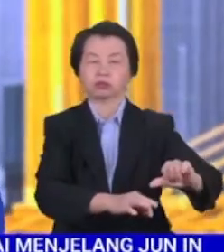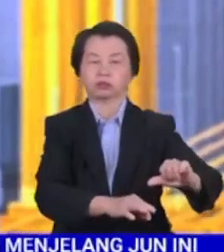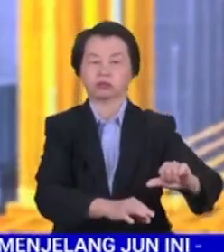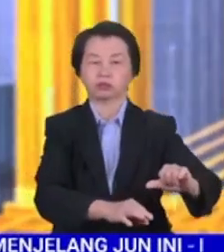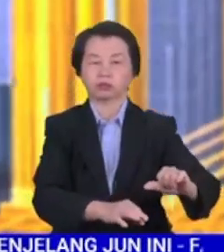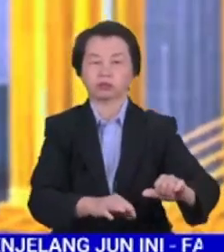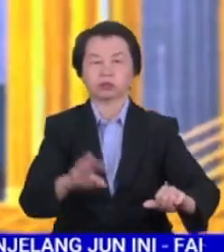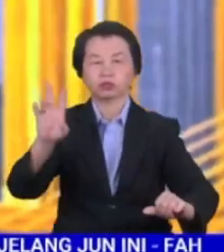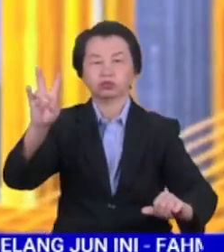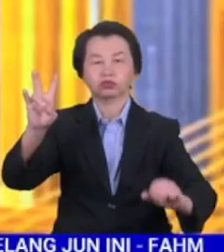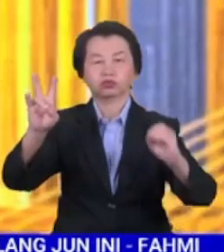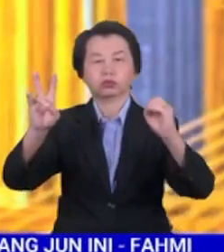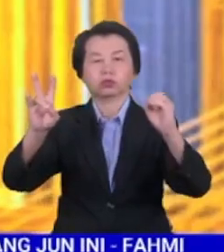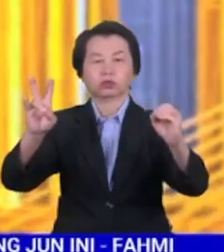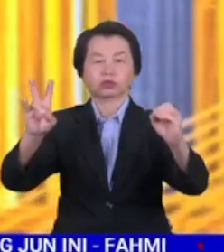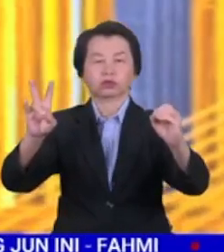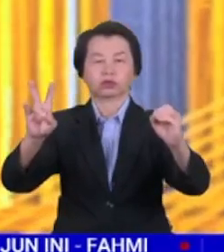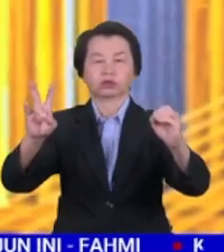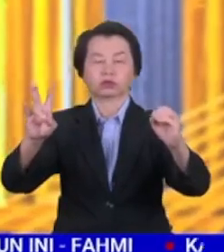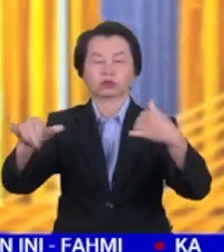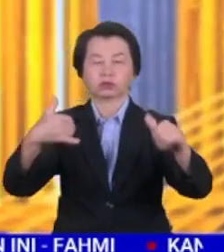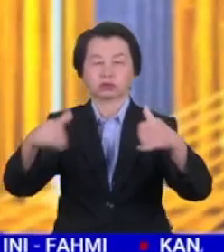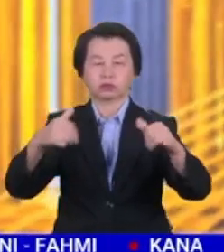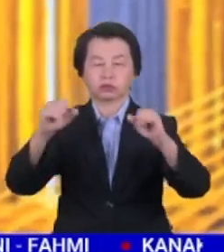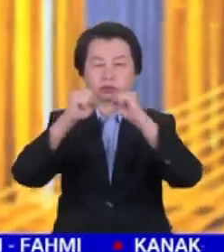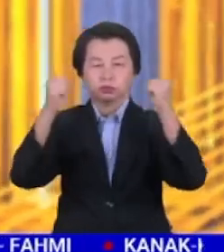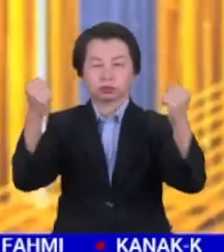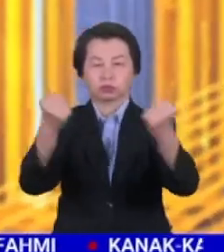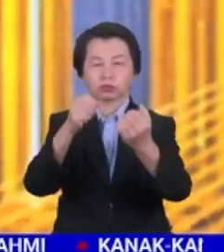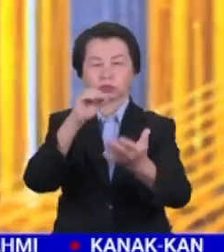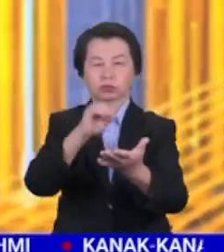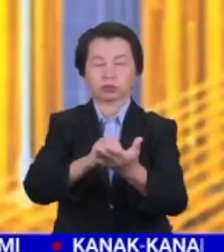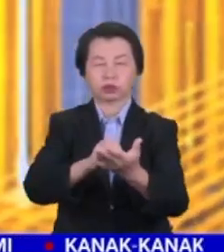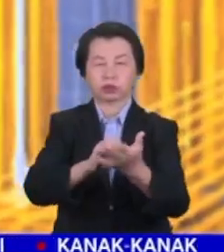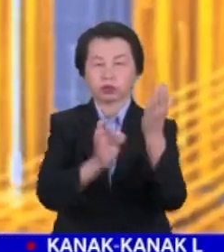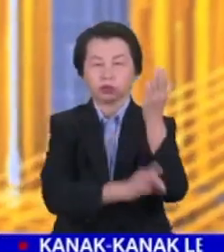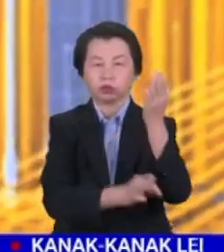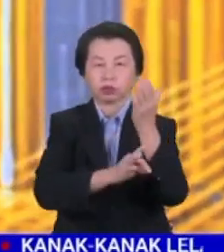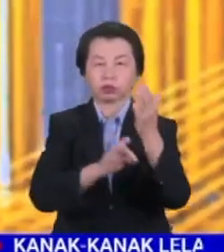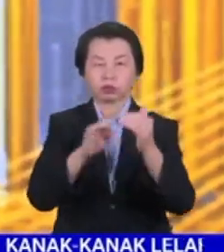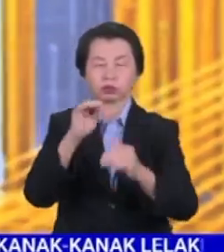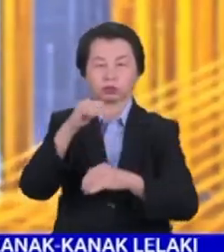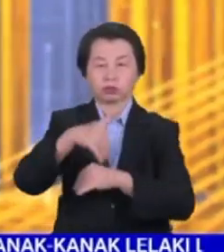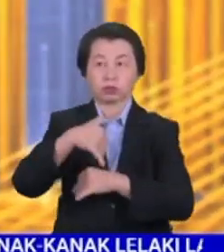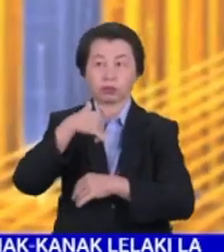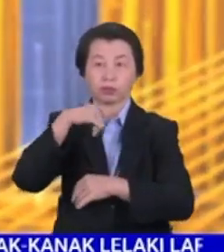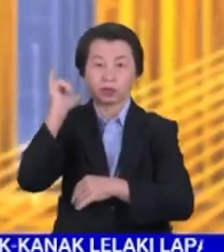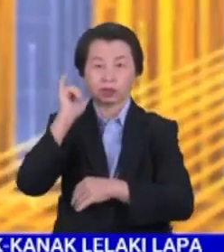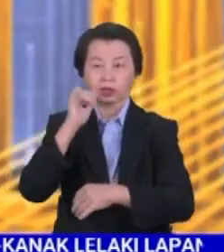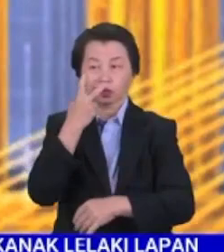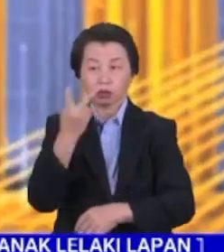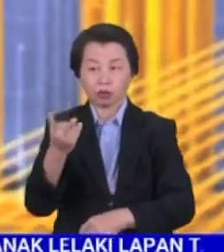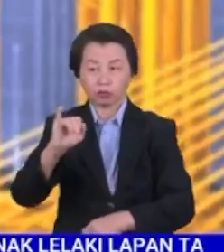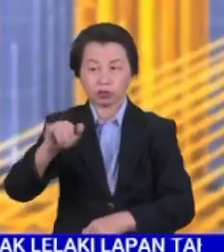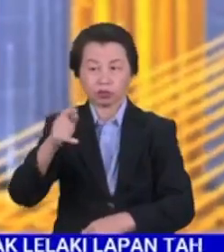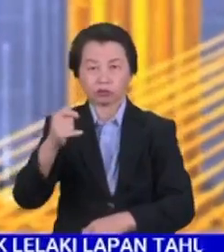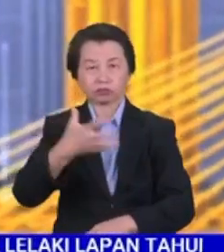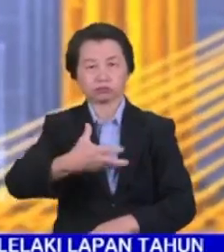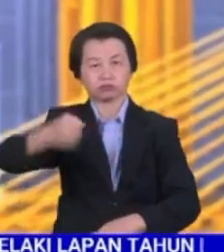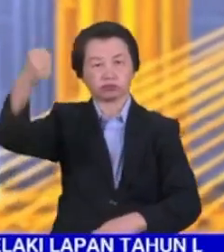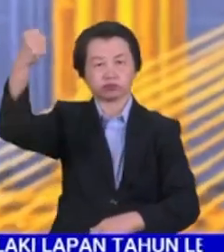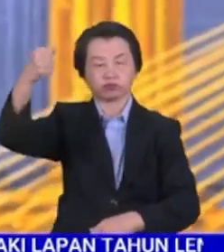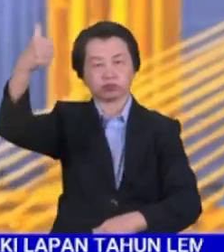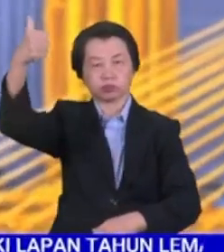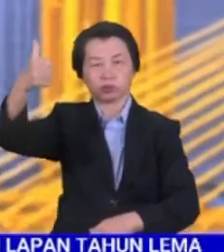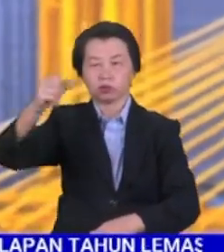NSFC 7-0 pada aksi di Stadium Tuanku Abdul Rahman Paroi malam tadi. Kemenangan itu menyaksikan JDT merampas tahta